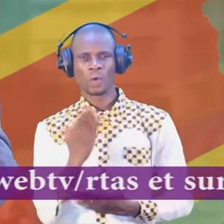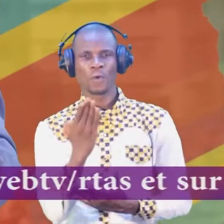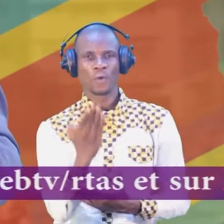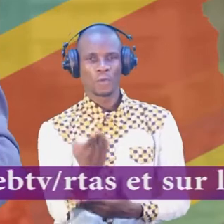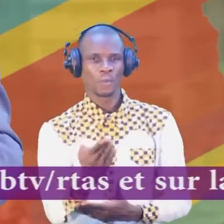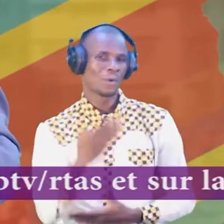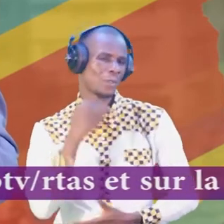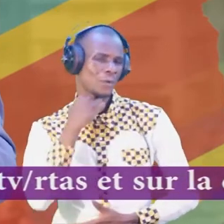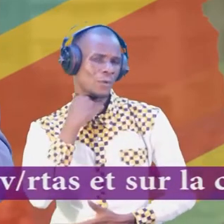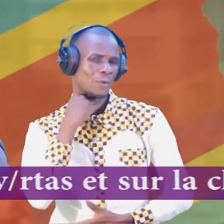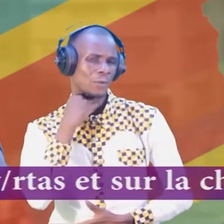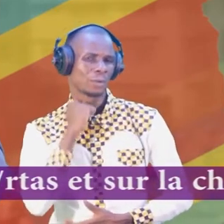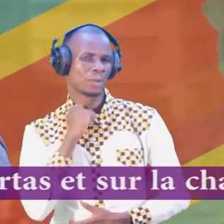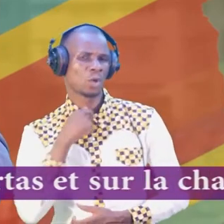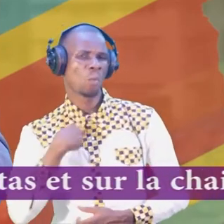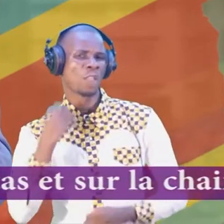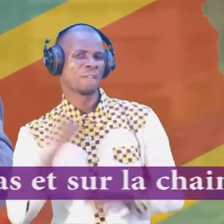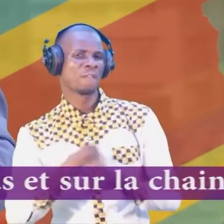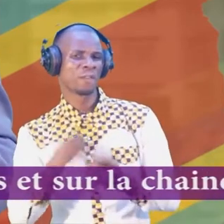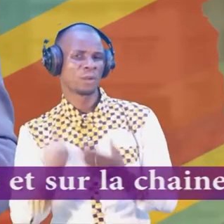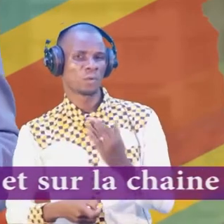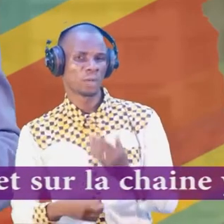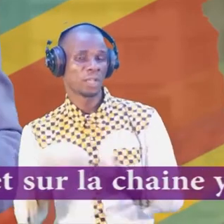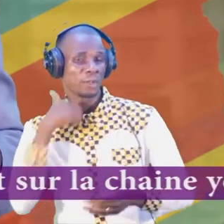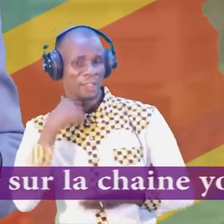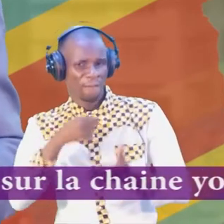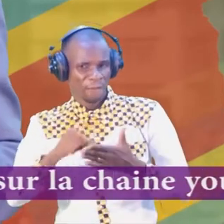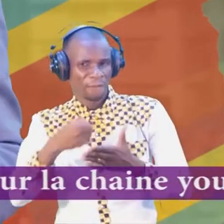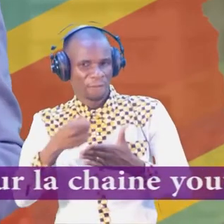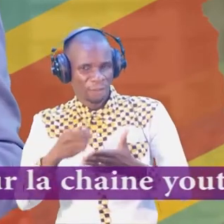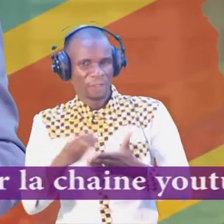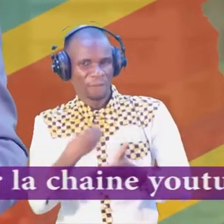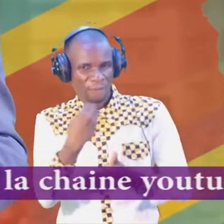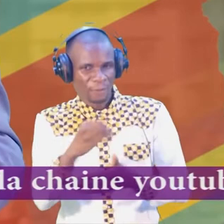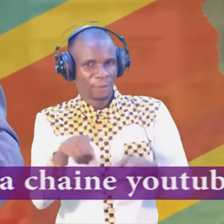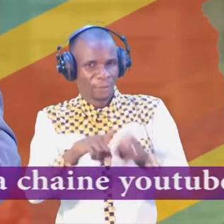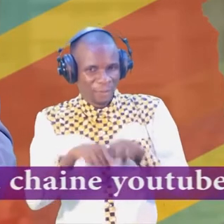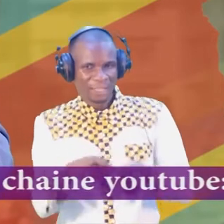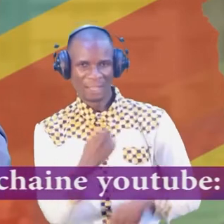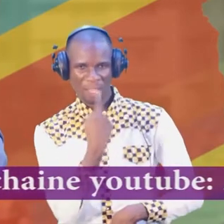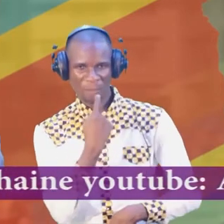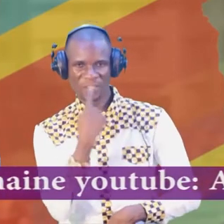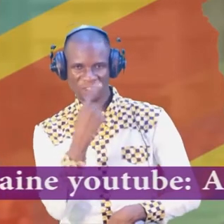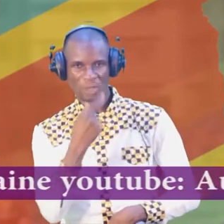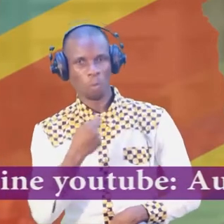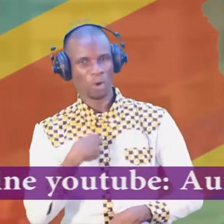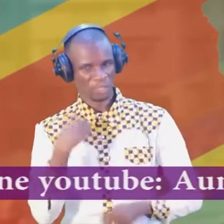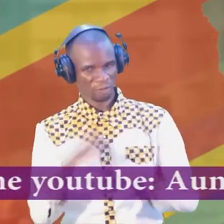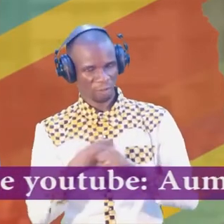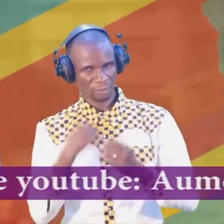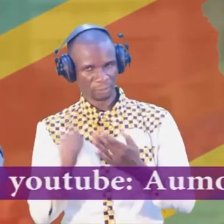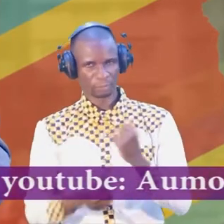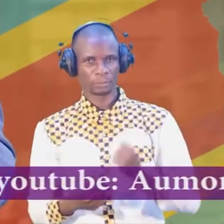unauliza tabibu kwamba afanye nini, anakuandikia dawa, anakutolea ili uweze kutumia.